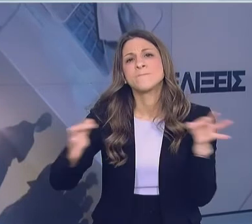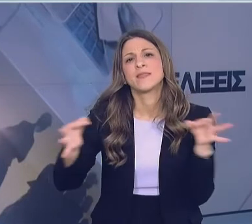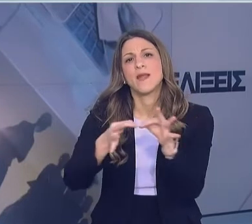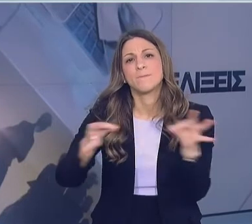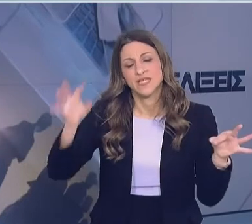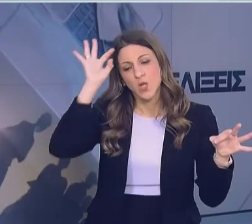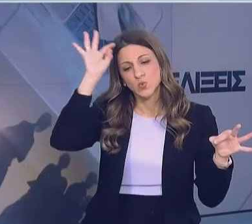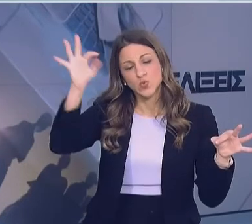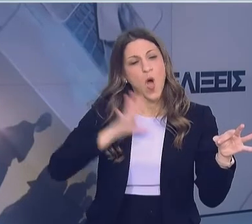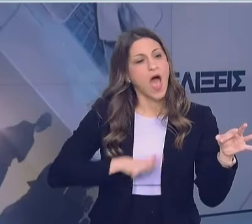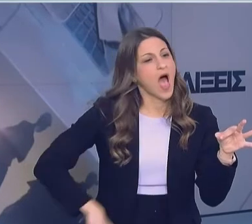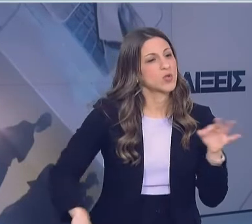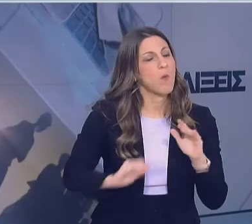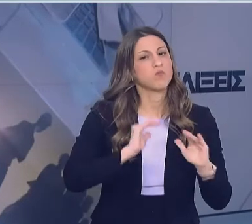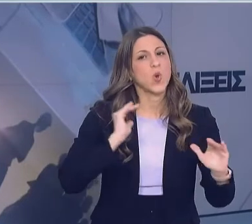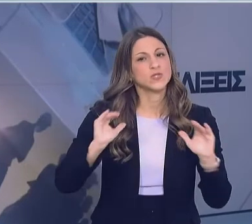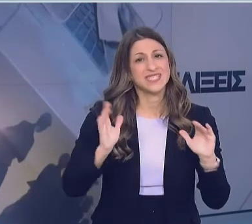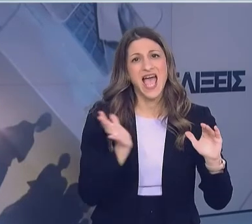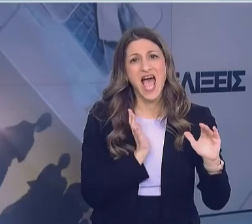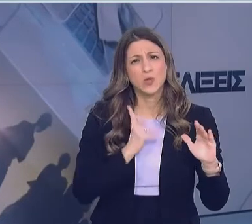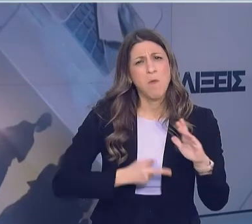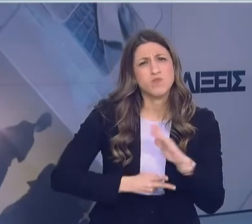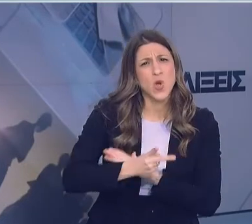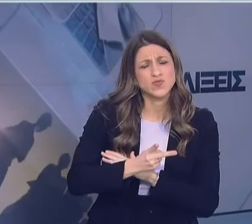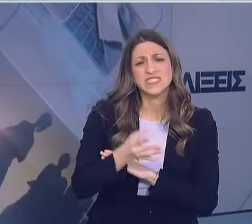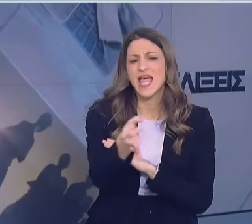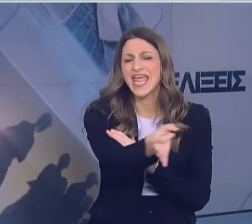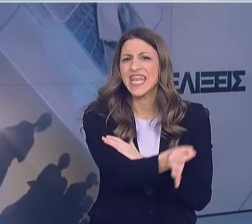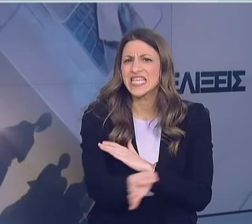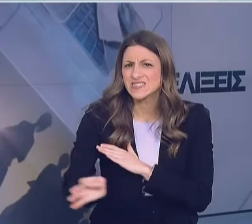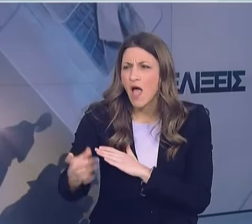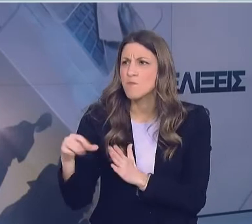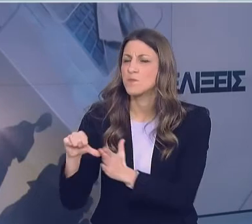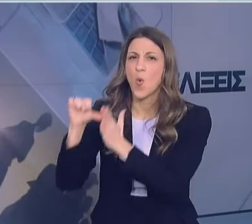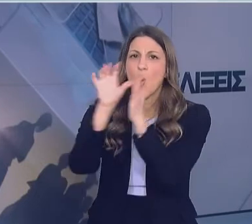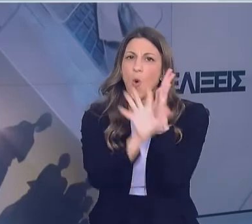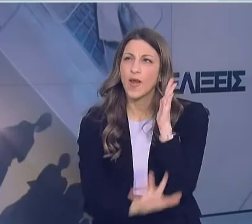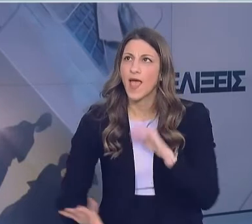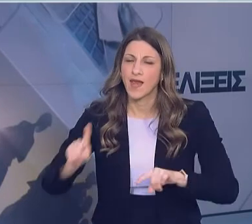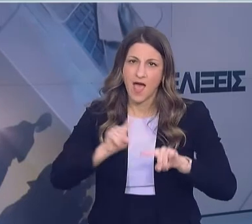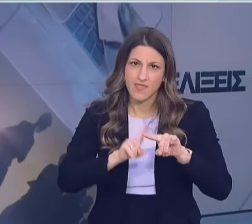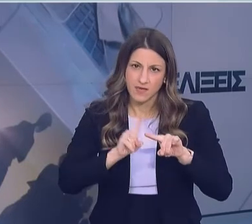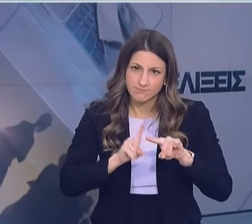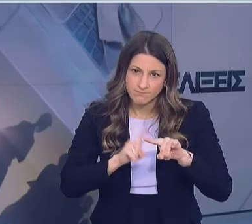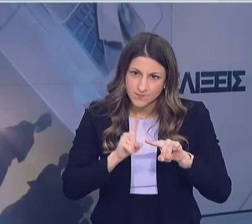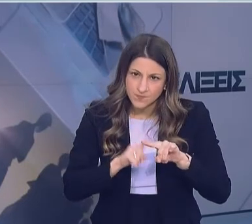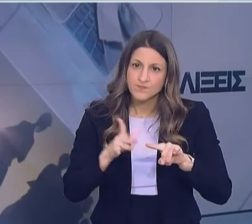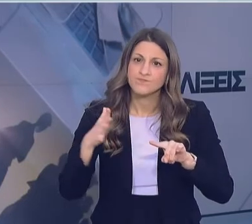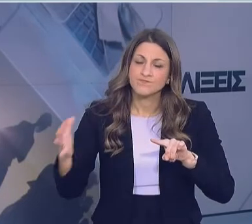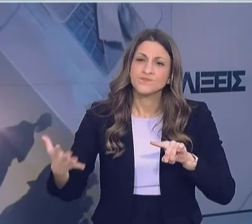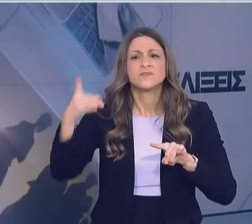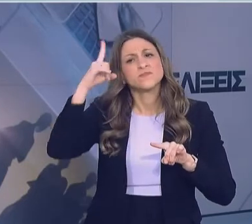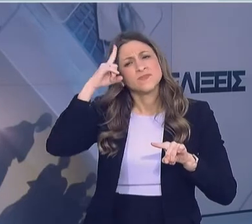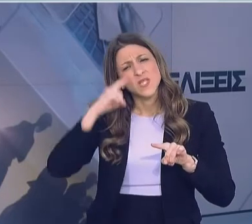για την προστασία του πληθυσμού που φιλοξενείται στις δομές φιλοξενίας τόσο στα νησιά όσο και στην υπηρετική Ελλάδα, από μία σειρά απειλών, μεταξύ των οποίων και